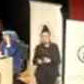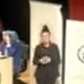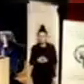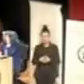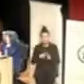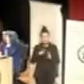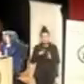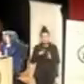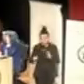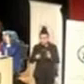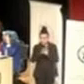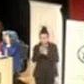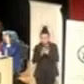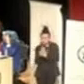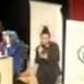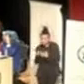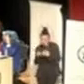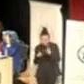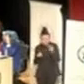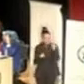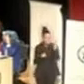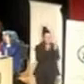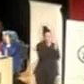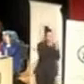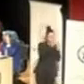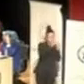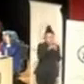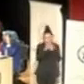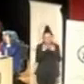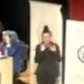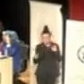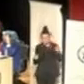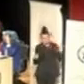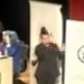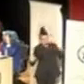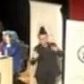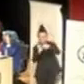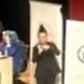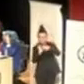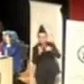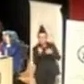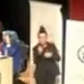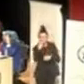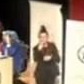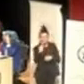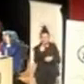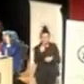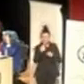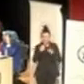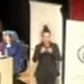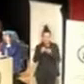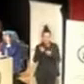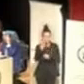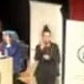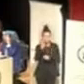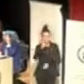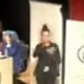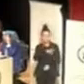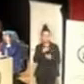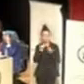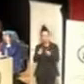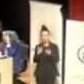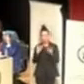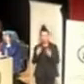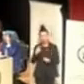işaretlenerek eş zamanlı vurgu tekniğiyle kendilerine iletildi ki çift dilli eğitim modeline katkı sunabilmek